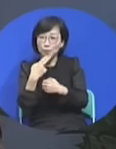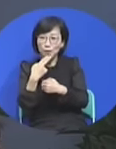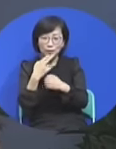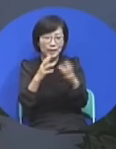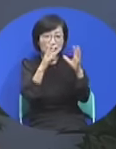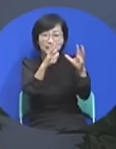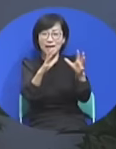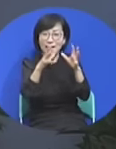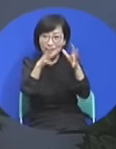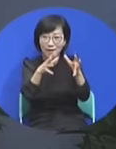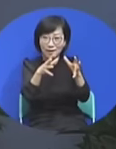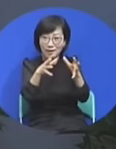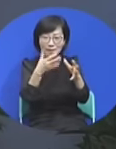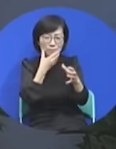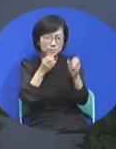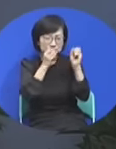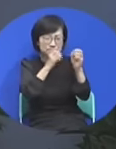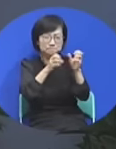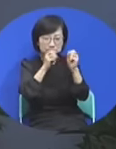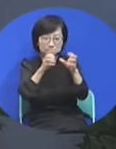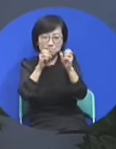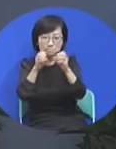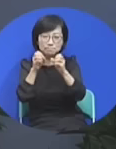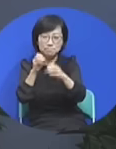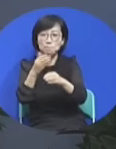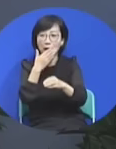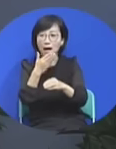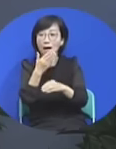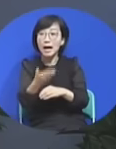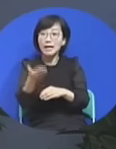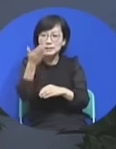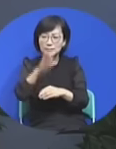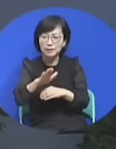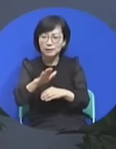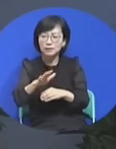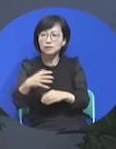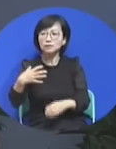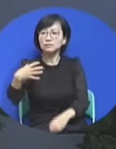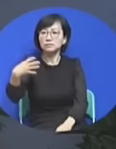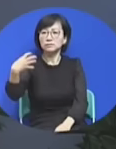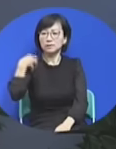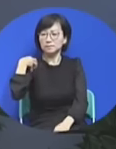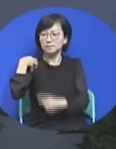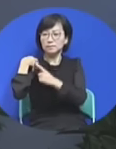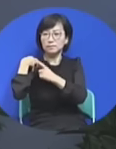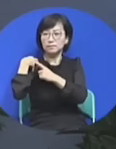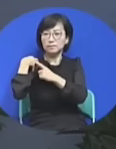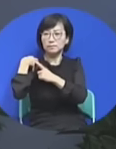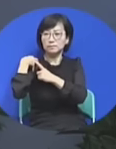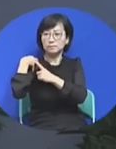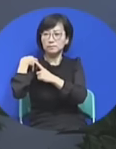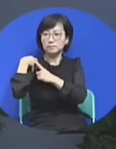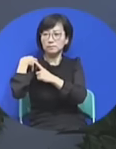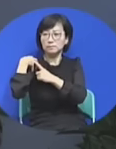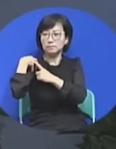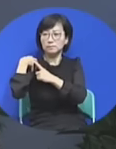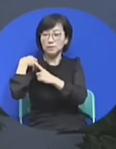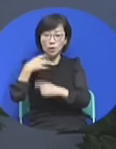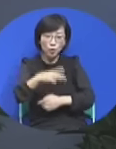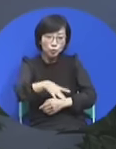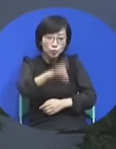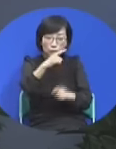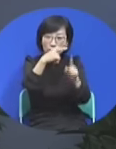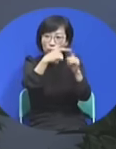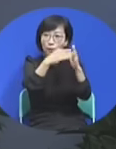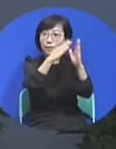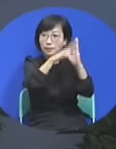돌아감이 있었다니까요. Because they all carried out world evangelization, but there was always one primary nation that carried this out. 초대교회 때는 이스라엘이었어요. And during the